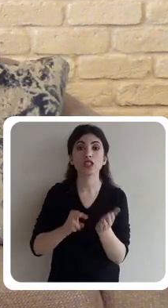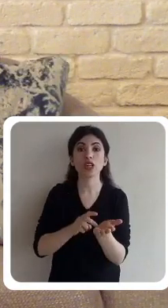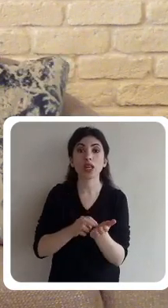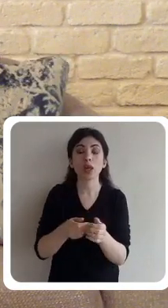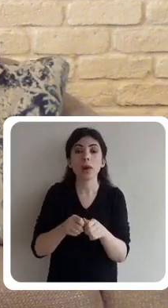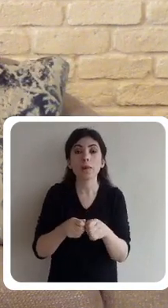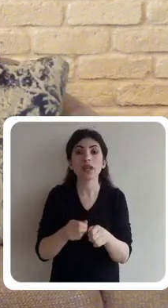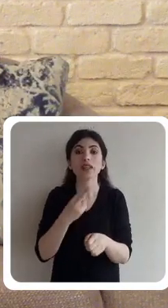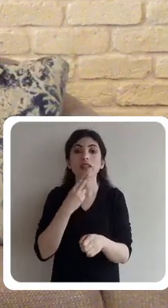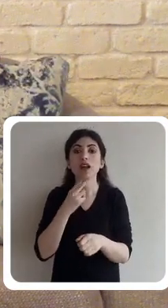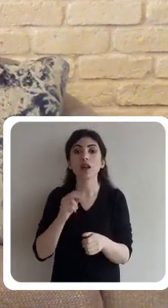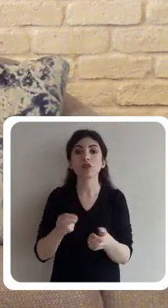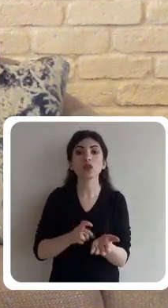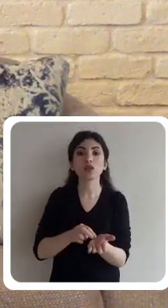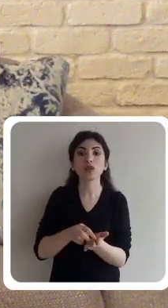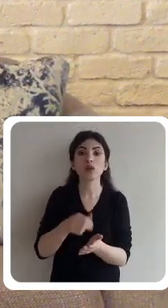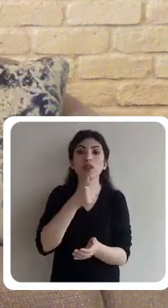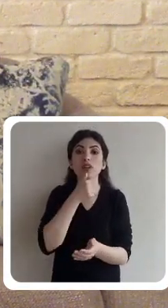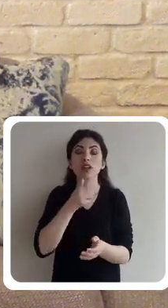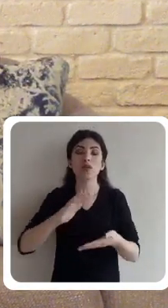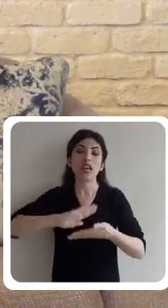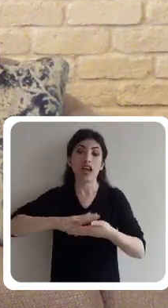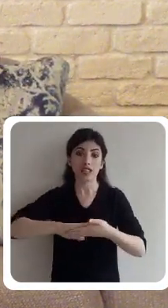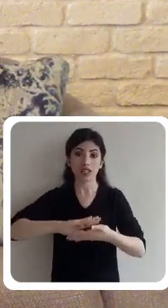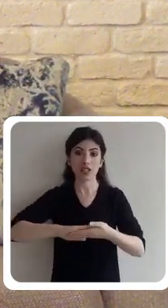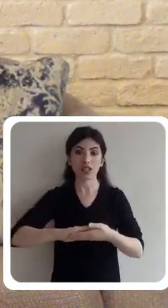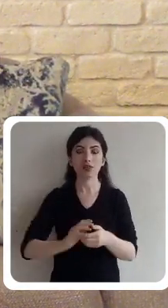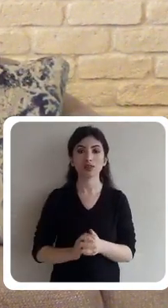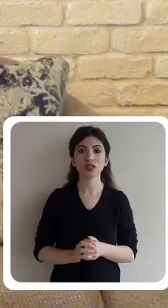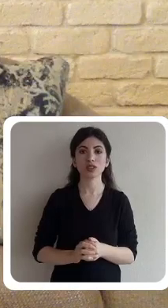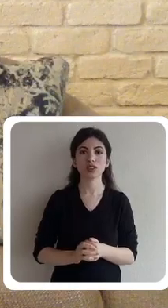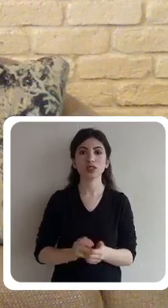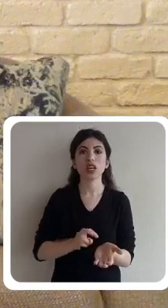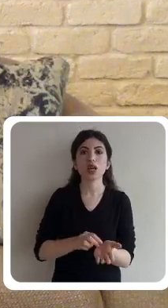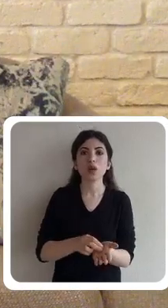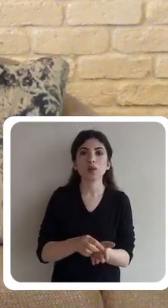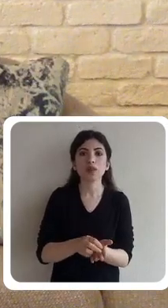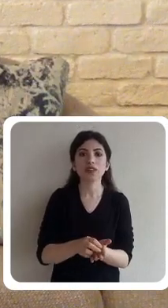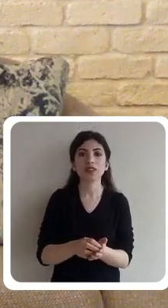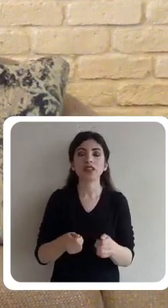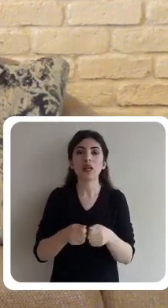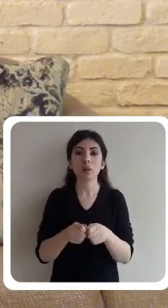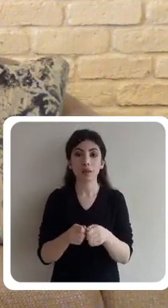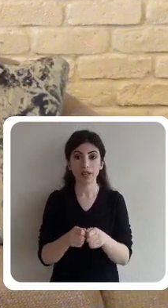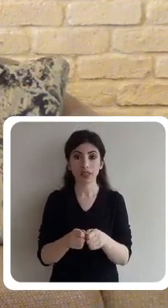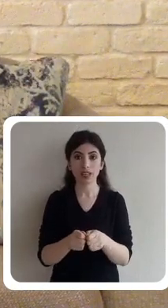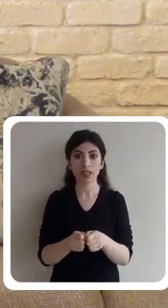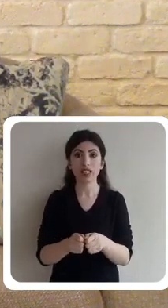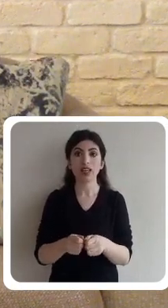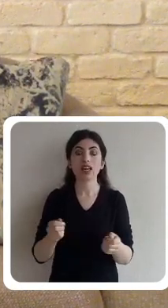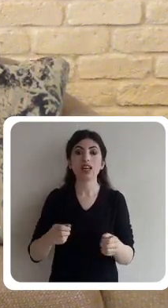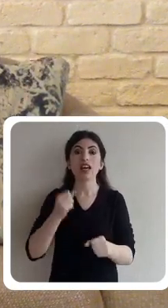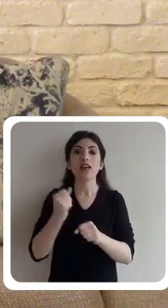Hatun ve Pirebek adında çok yakın iki arkadaş varmış. Bit Hatun ve Pirebek bir gün